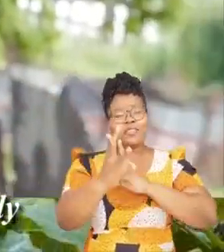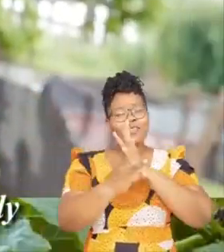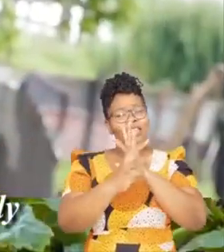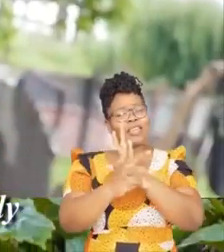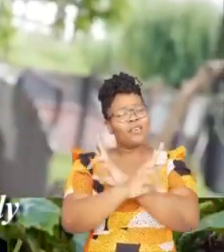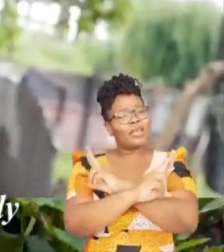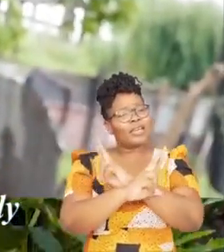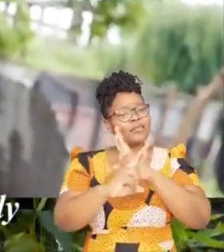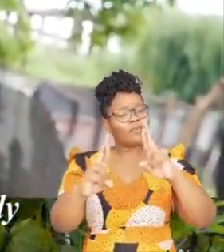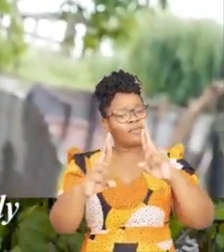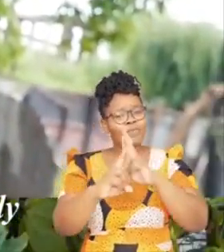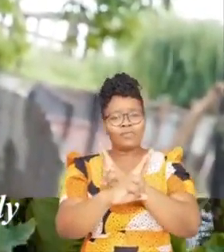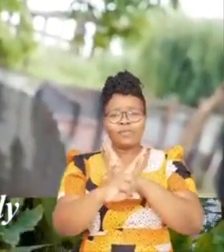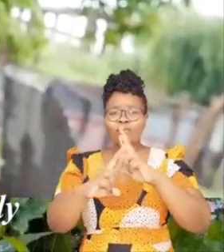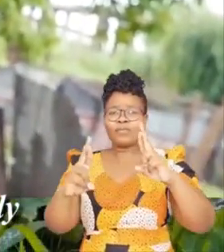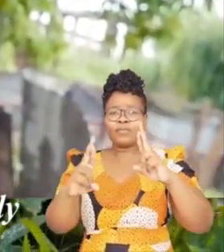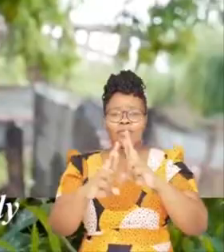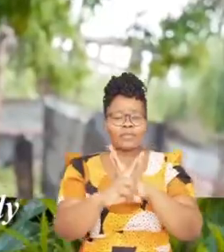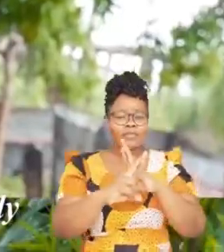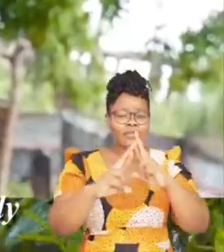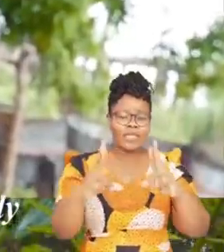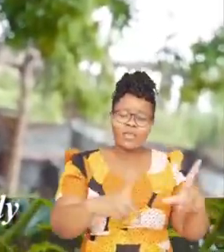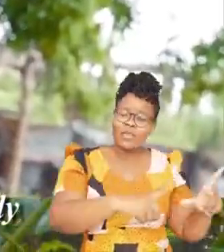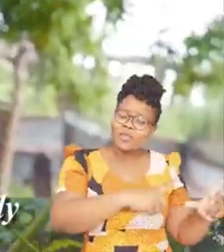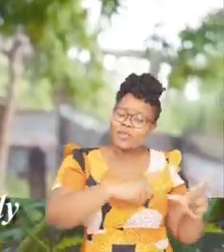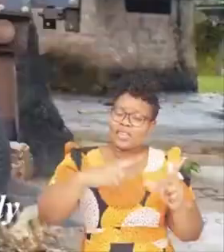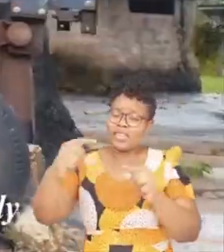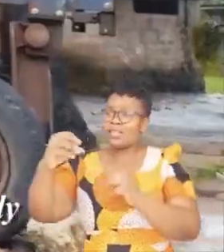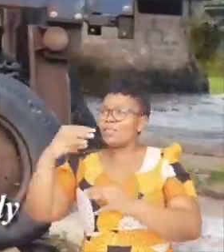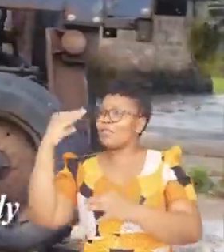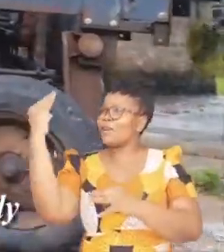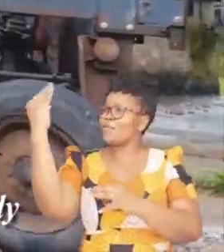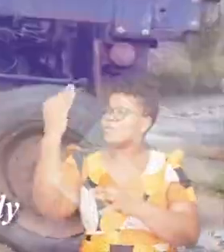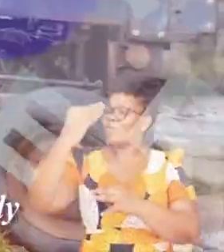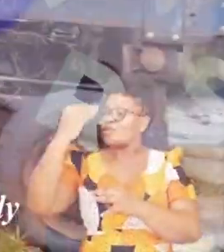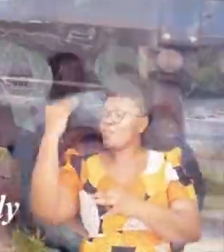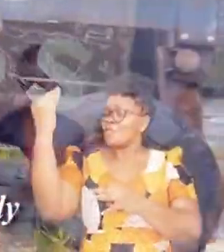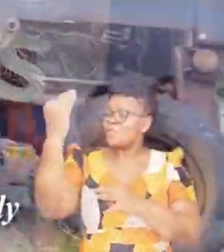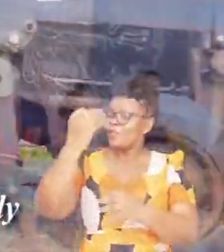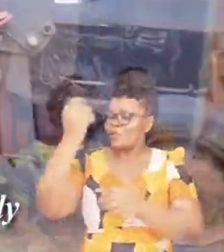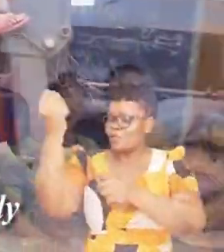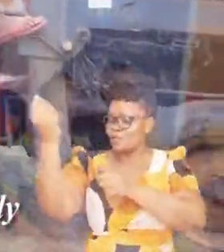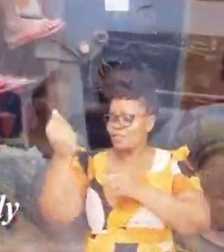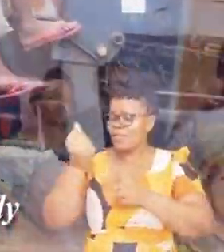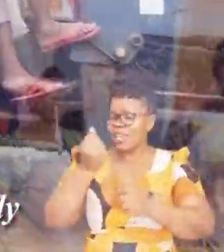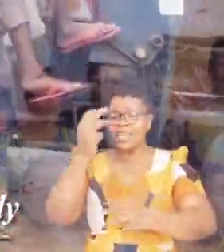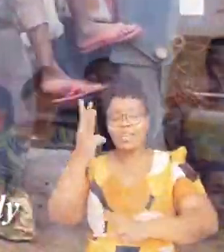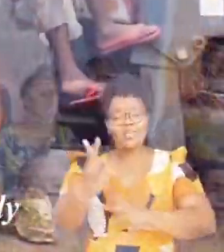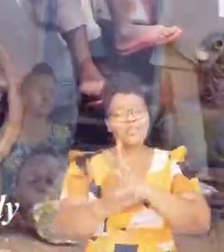tukavune, tukiyaweka tayari. Twendeni tukavune,